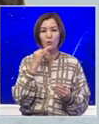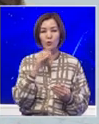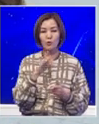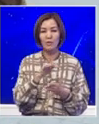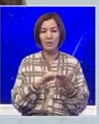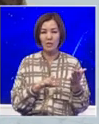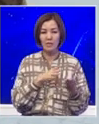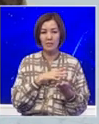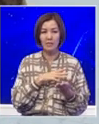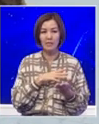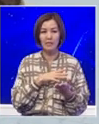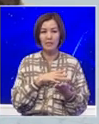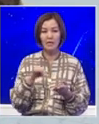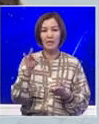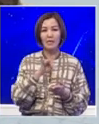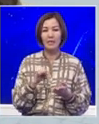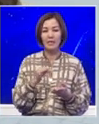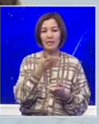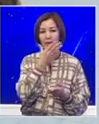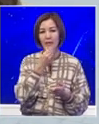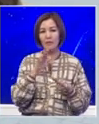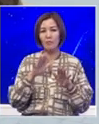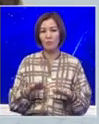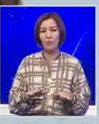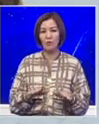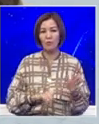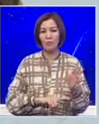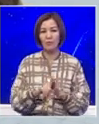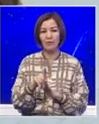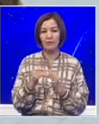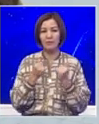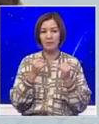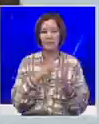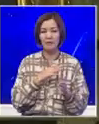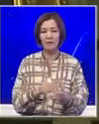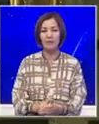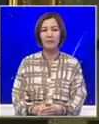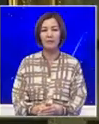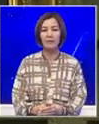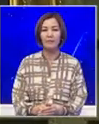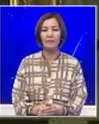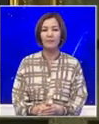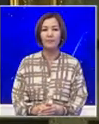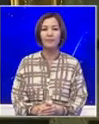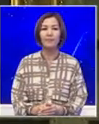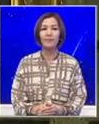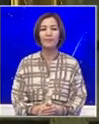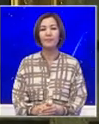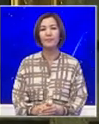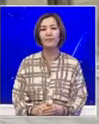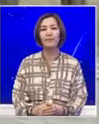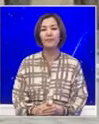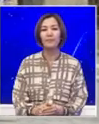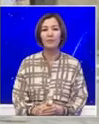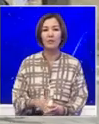отырар жеріндегі тарихи қасиетті орындарға зиярат етуден басталды. Түркістанда түмен бап, сайрамда бар сансыз